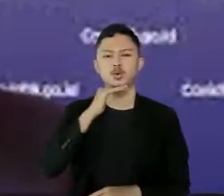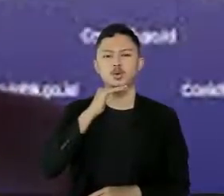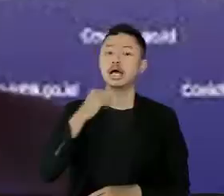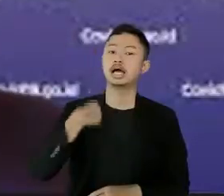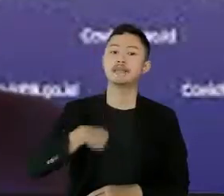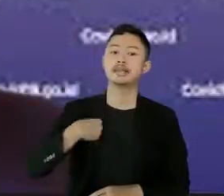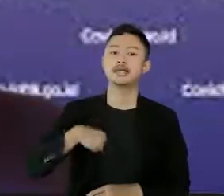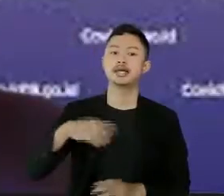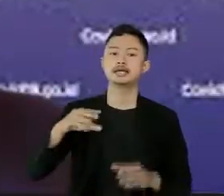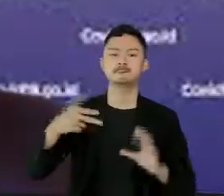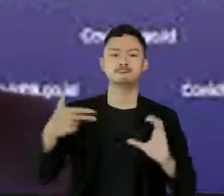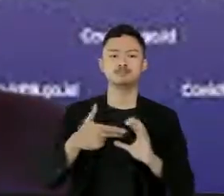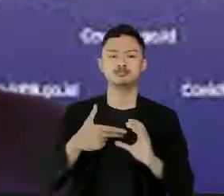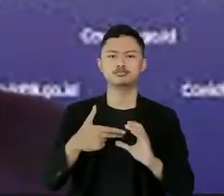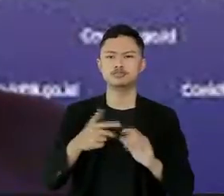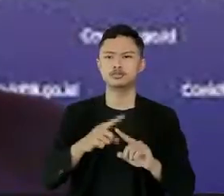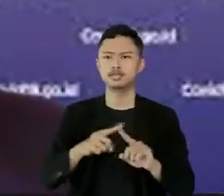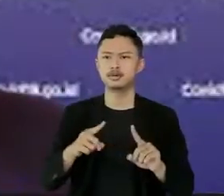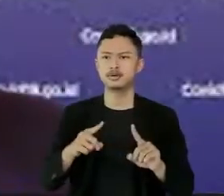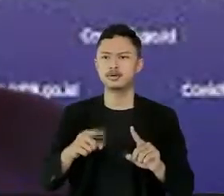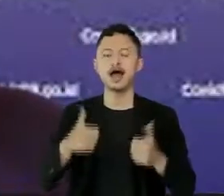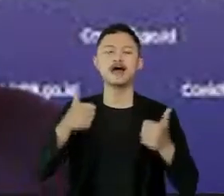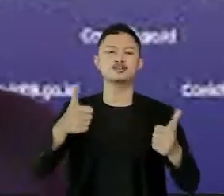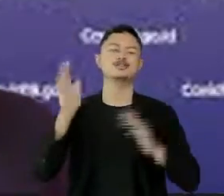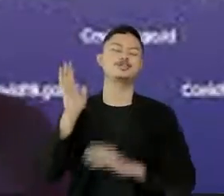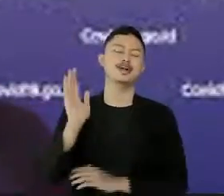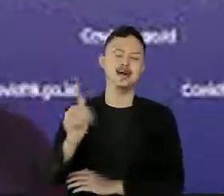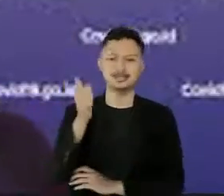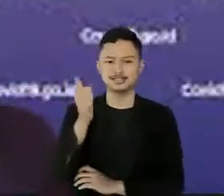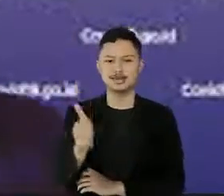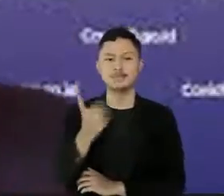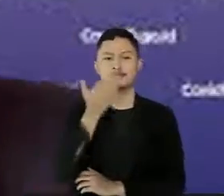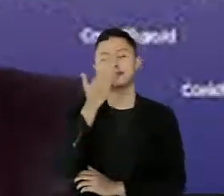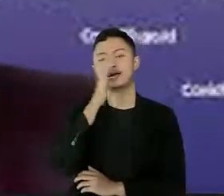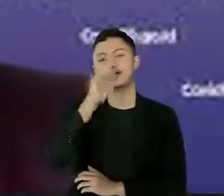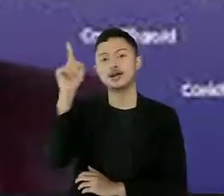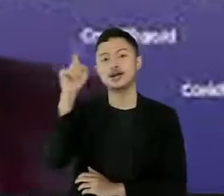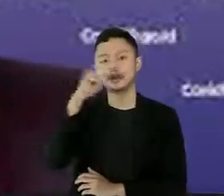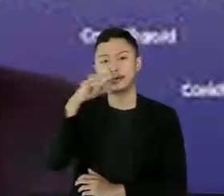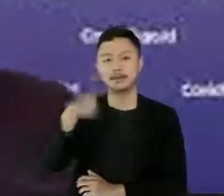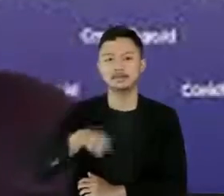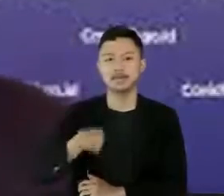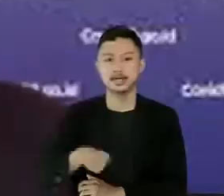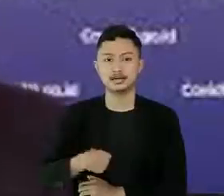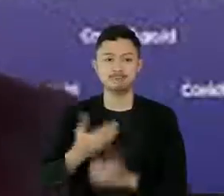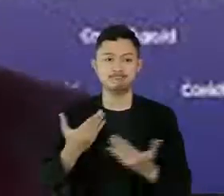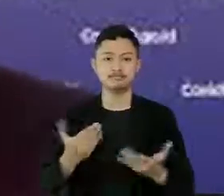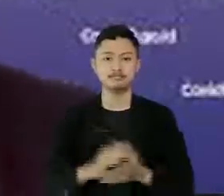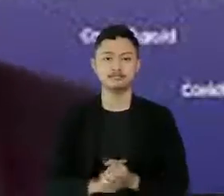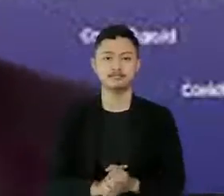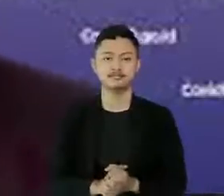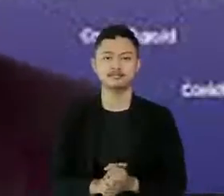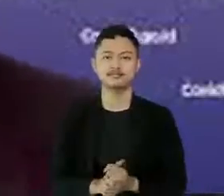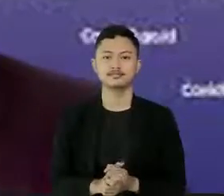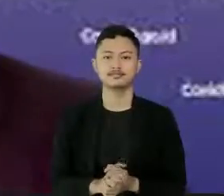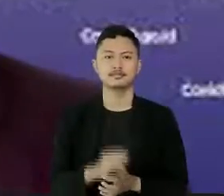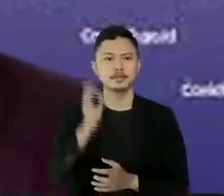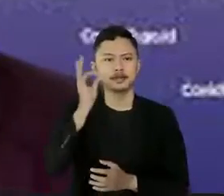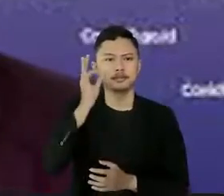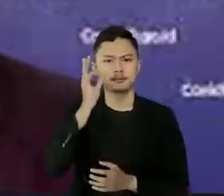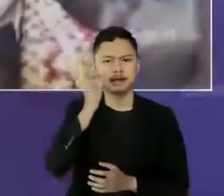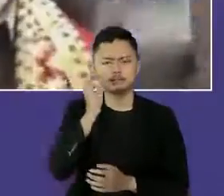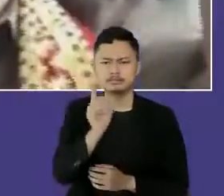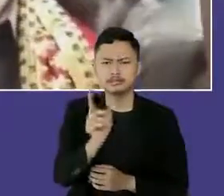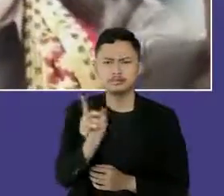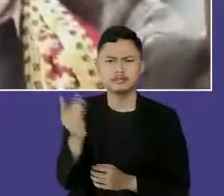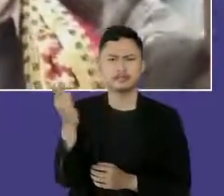sambungan ya dengan Pak Menteri, dan Pak Menteri juga masih. Siap. Ah, baik. Alhamdulillah. Baik. Pak Menteri, ya, mohon maaf